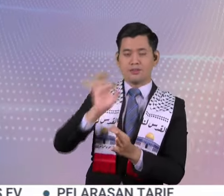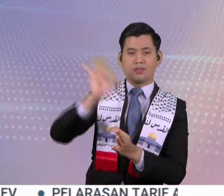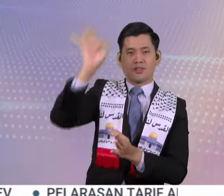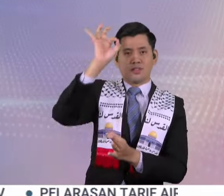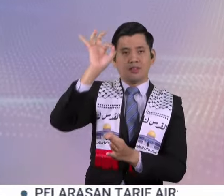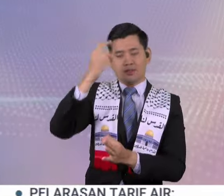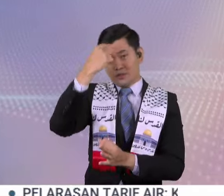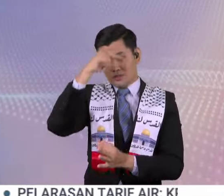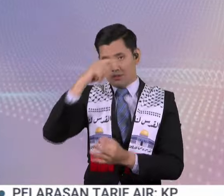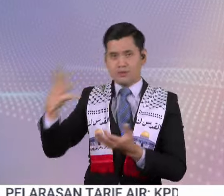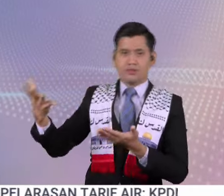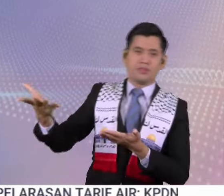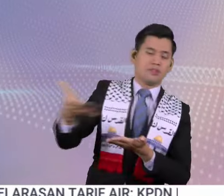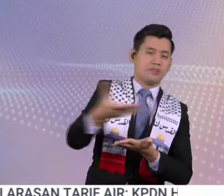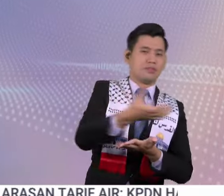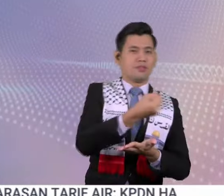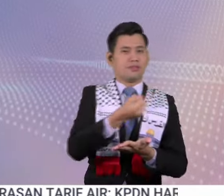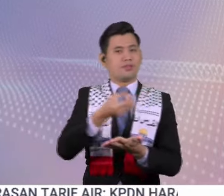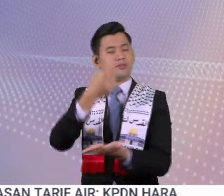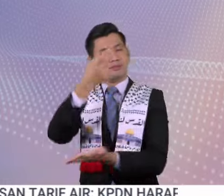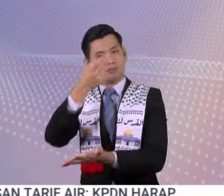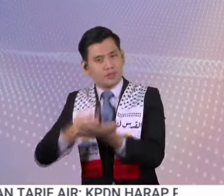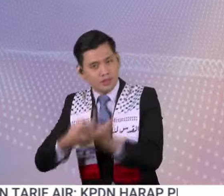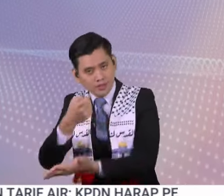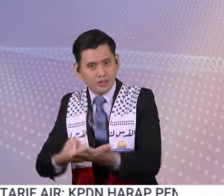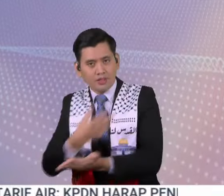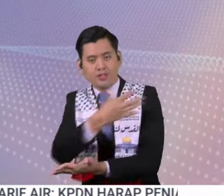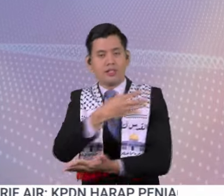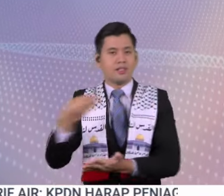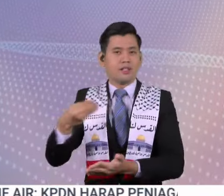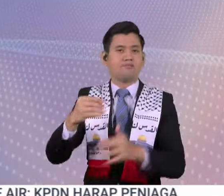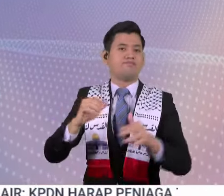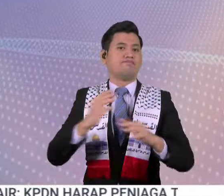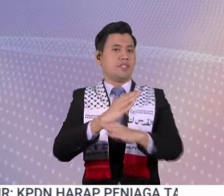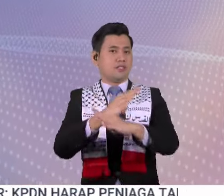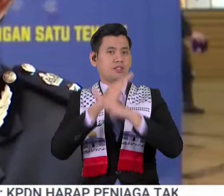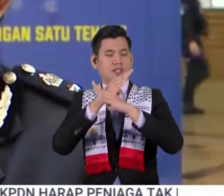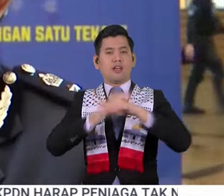tanggungjawab mengutip hasil cukai dan mencegah aktiviti penyeludupan.